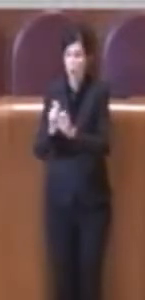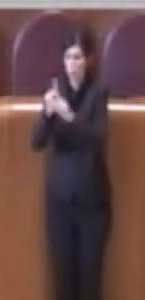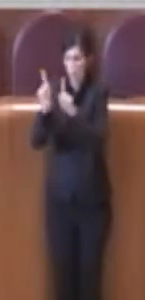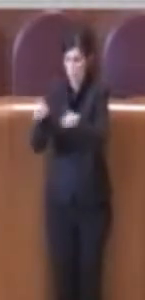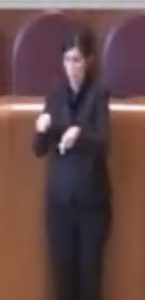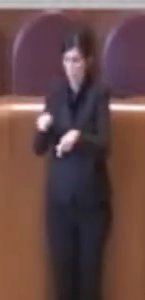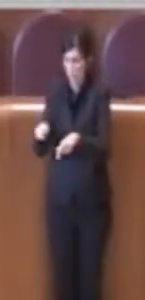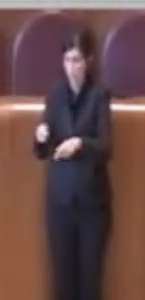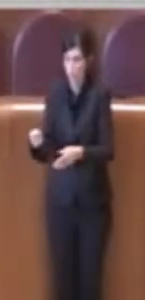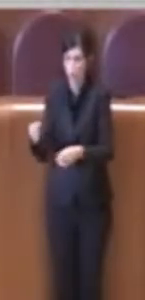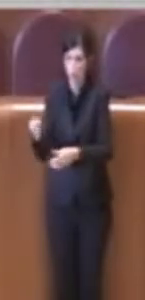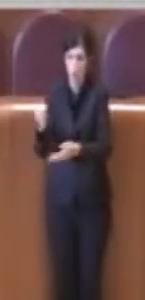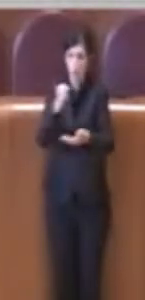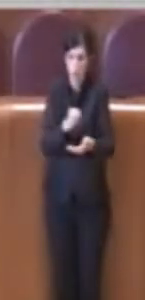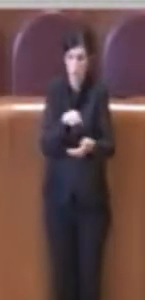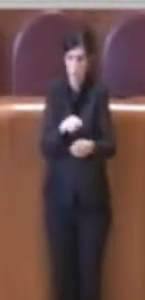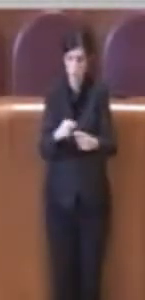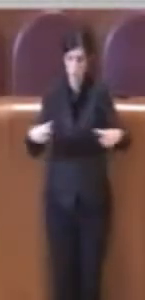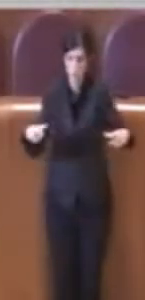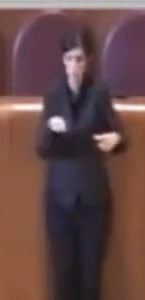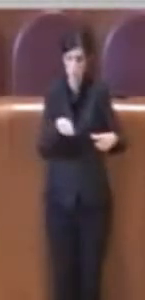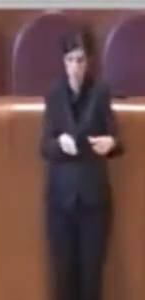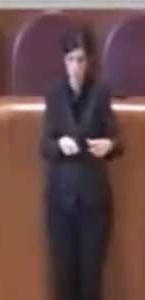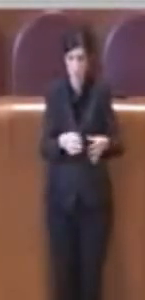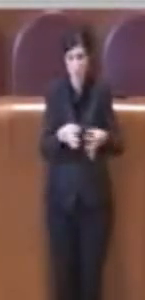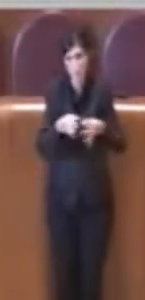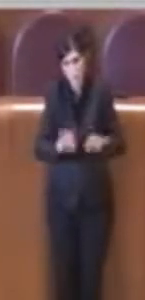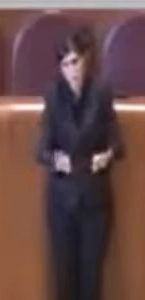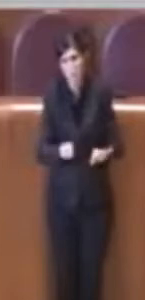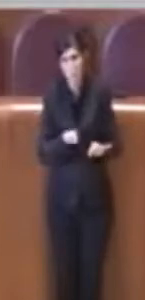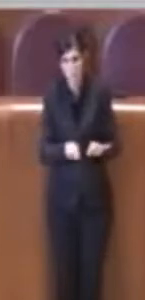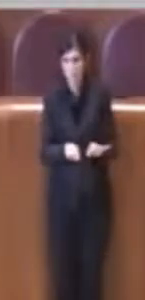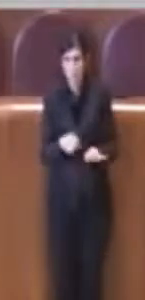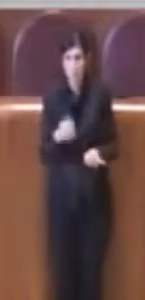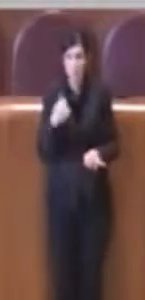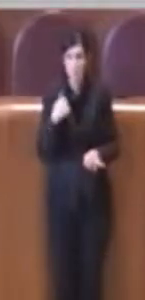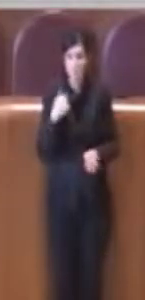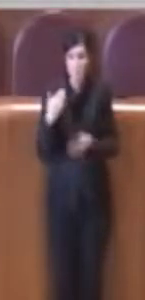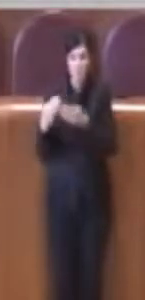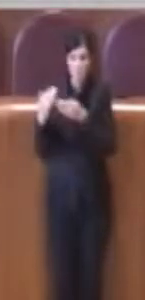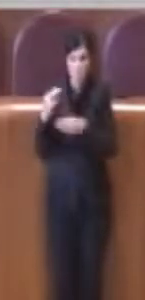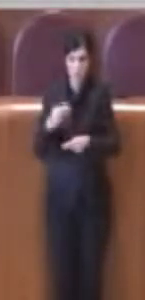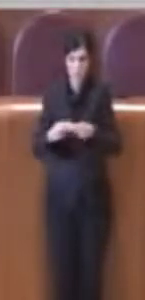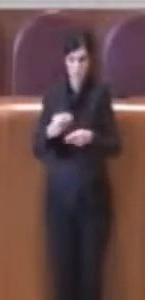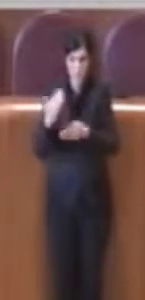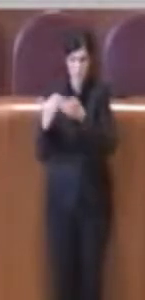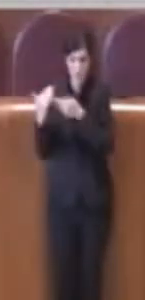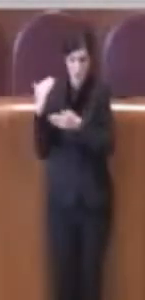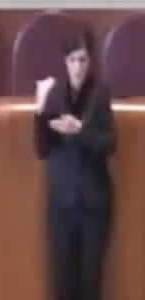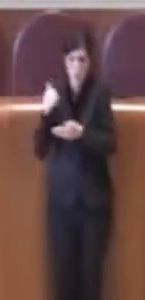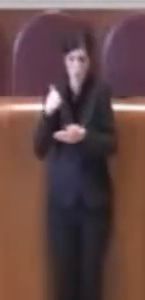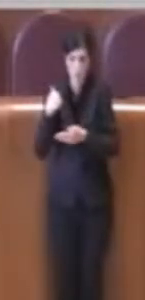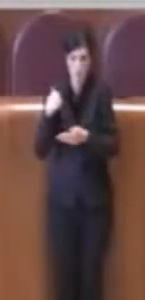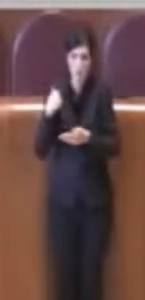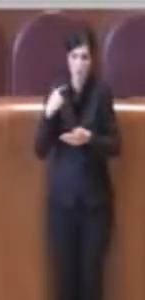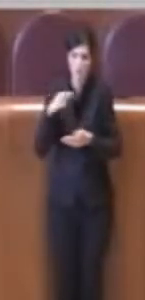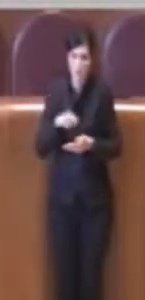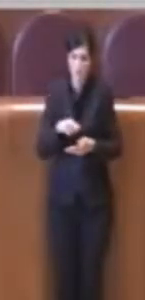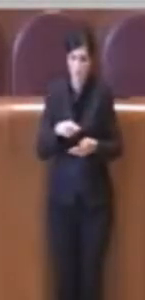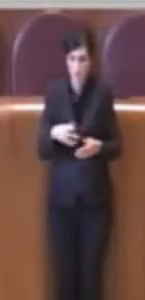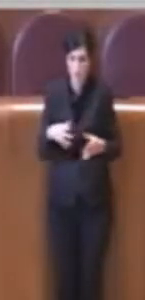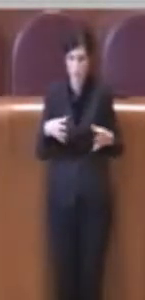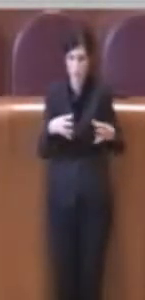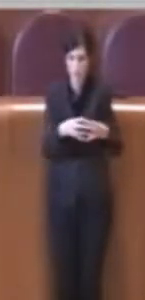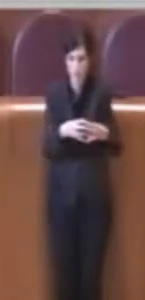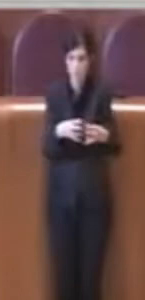della città. A differenza delle precedenti amministrazioni, non creiamo né godiamo di battaglie tra categorie di